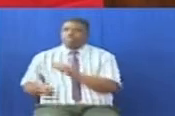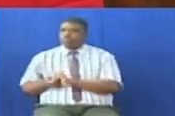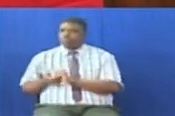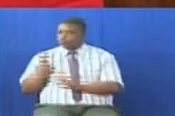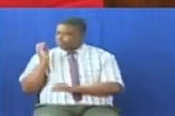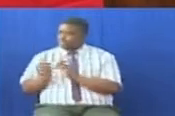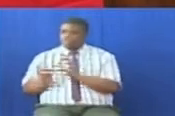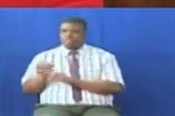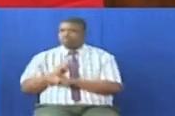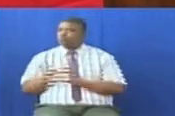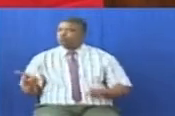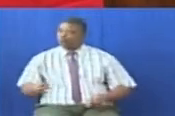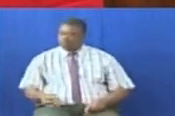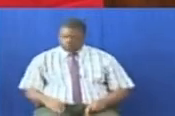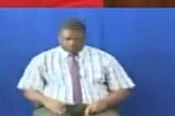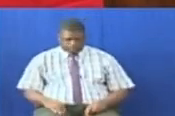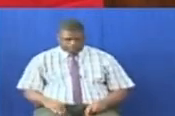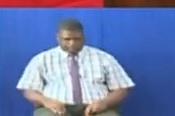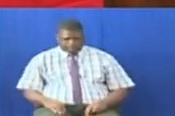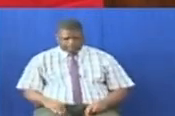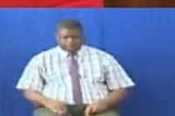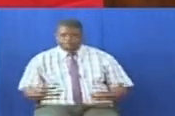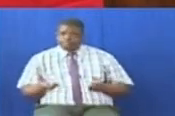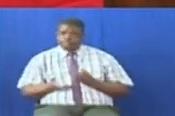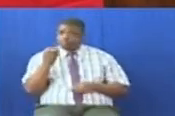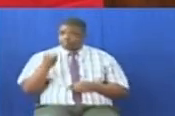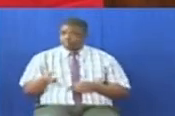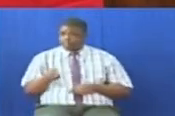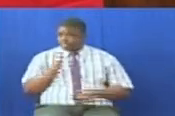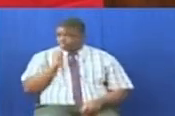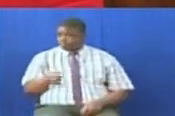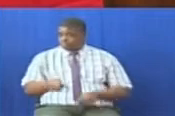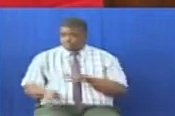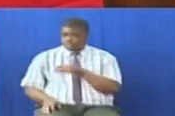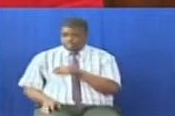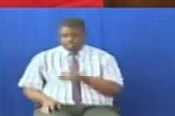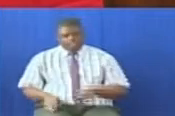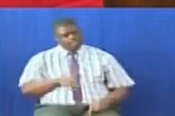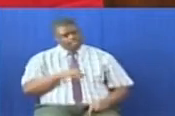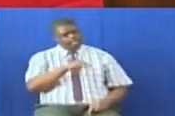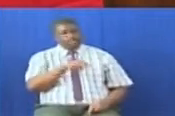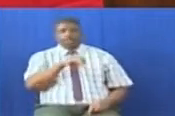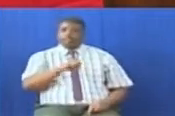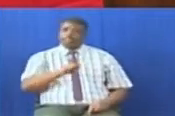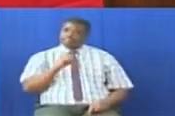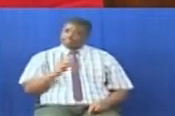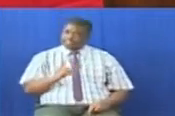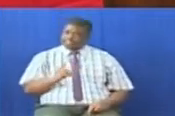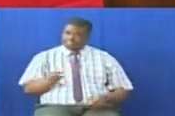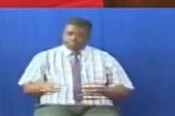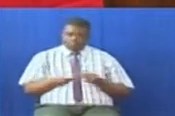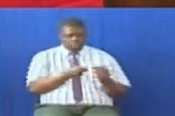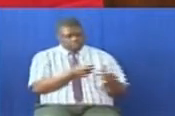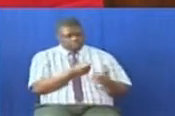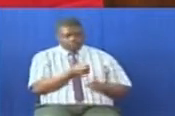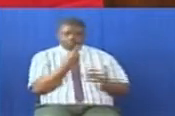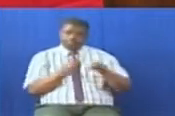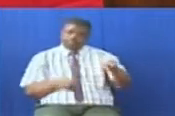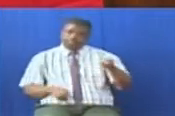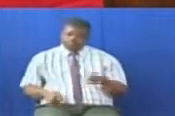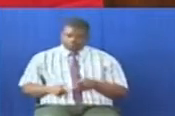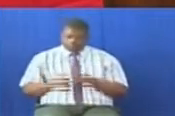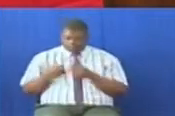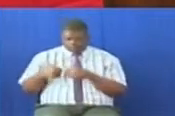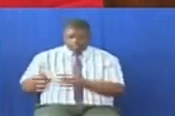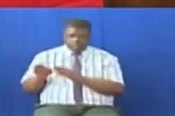sahihi. Na bahati mbaya, mheshimiwa Naibu Spika, wakati mwingine MSD wanapokuwa wanapeleka madawa, achilia mbali